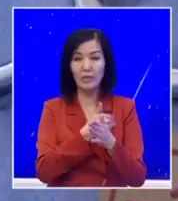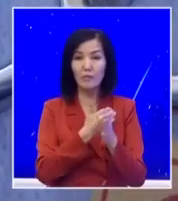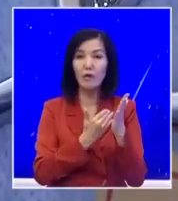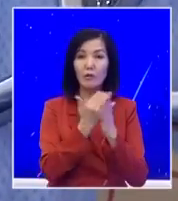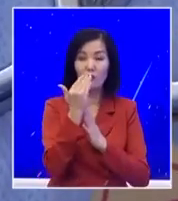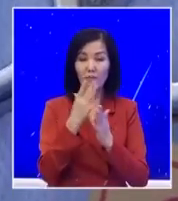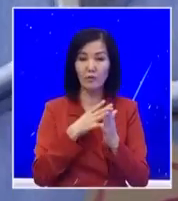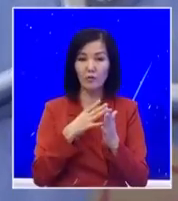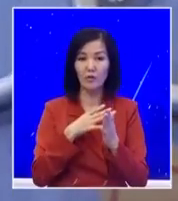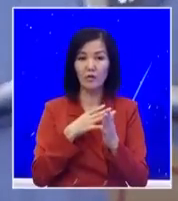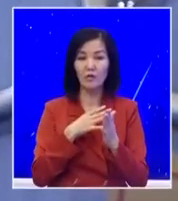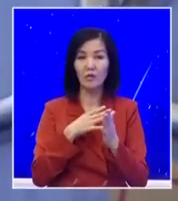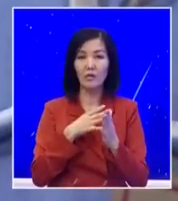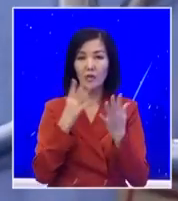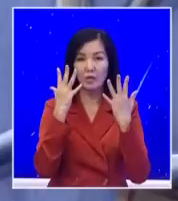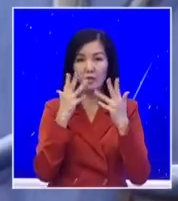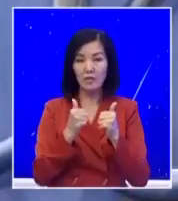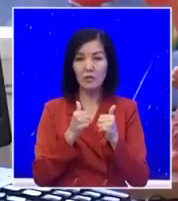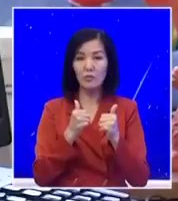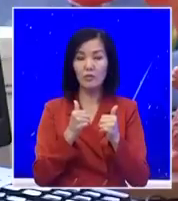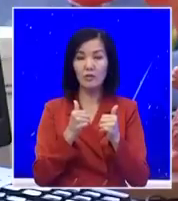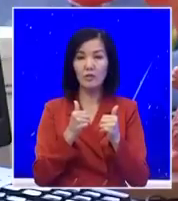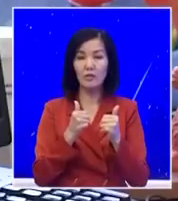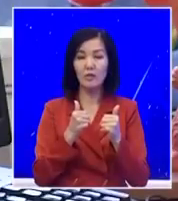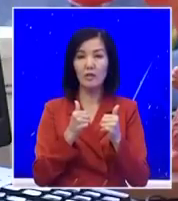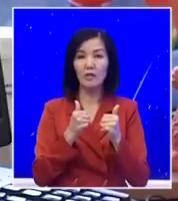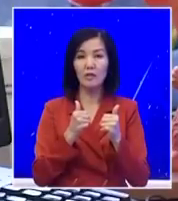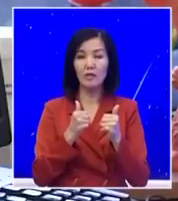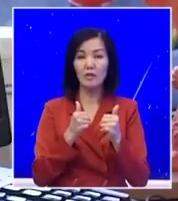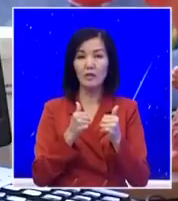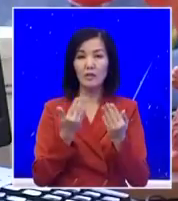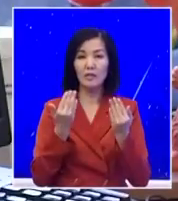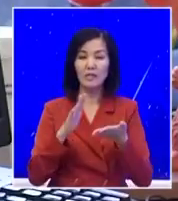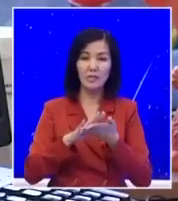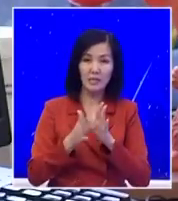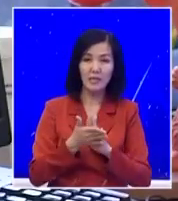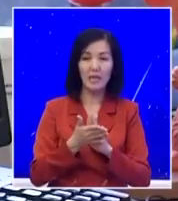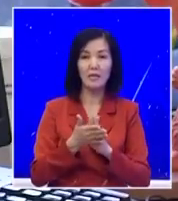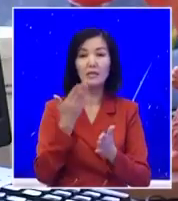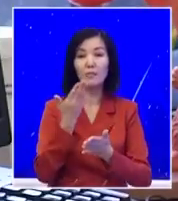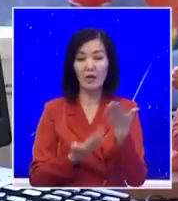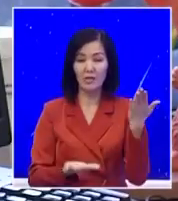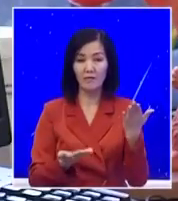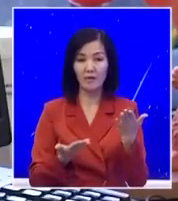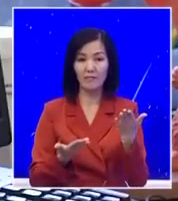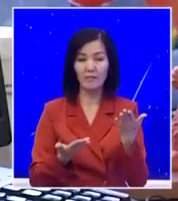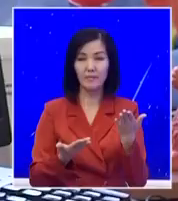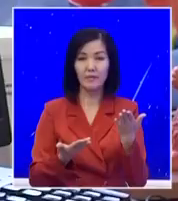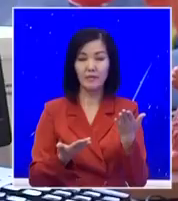тонометре, какая у них число сердечных сокращений, какая у них сатурация, то есть